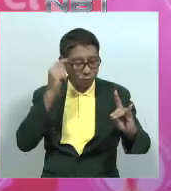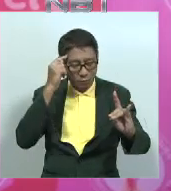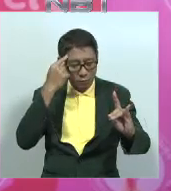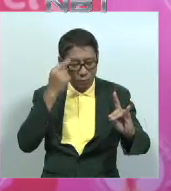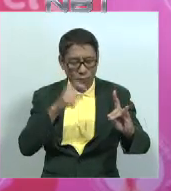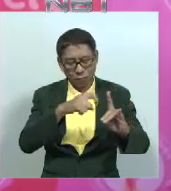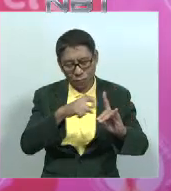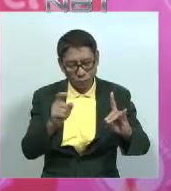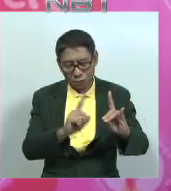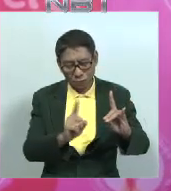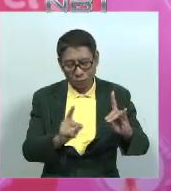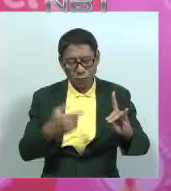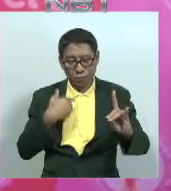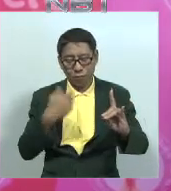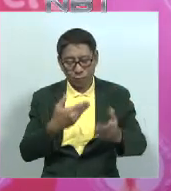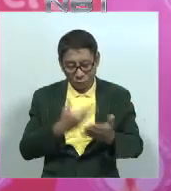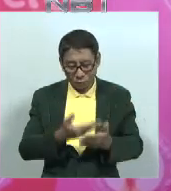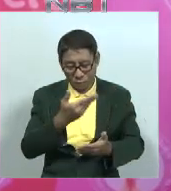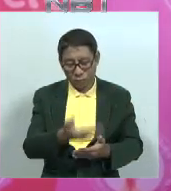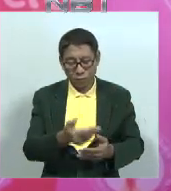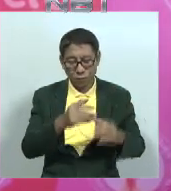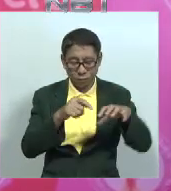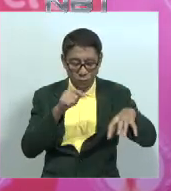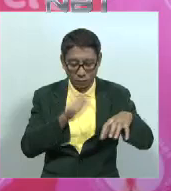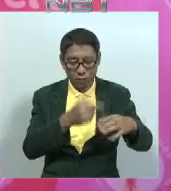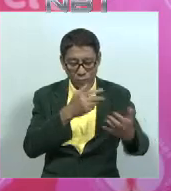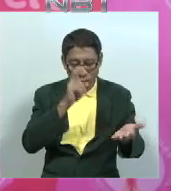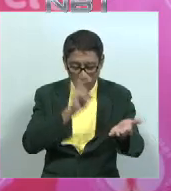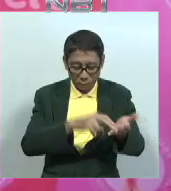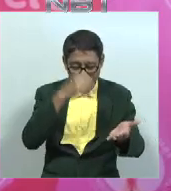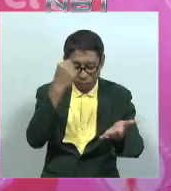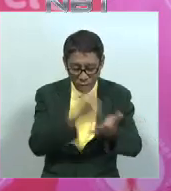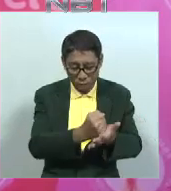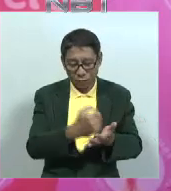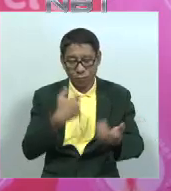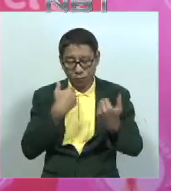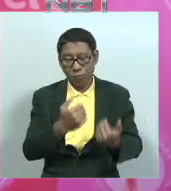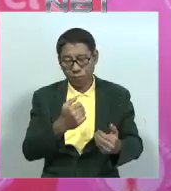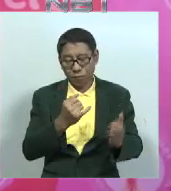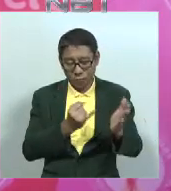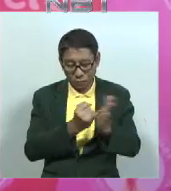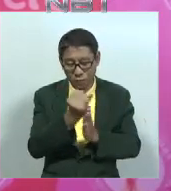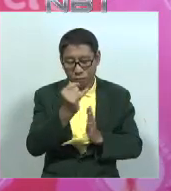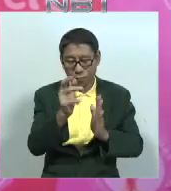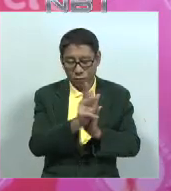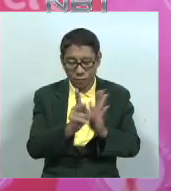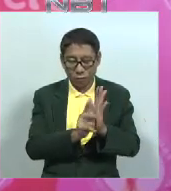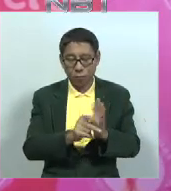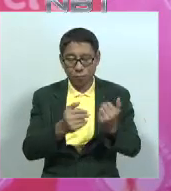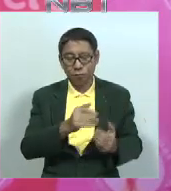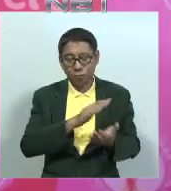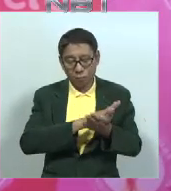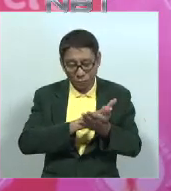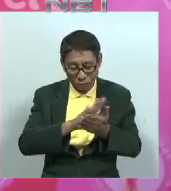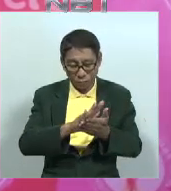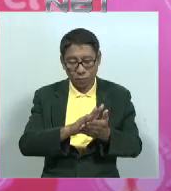ที่มานะครับควรจะไปซื้อกับแหล่งที่มีการรับรองนะครับว่ามีการเขาเรียกว่า